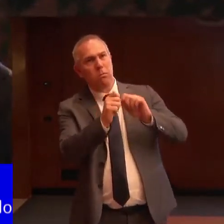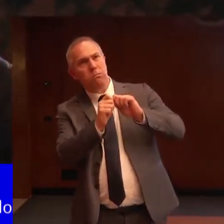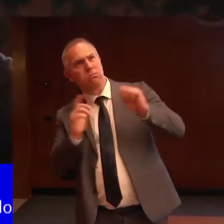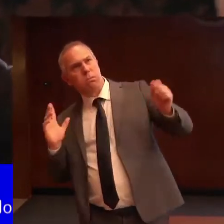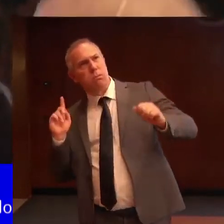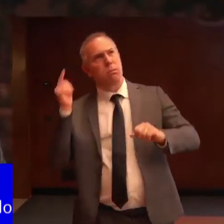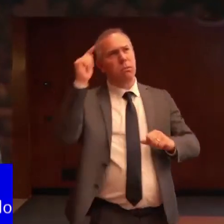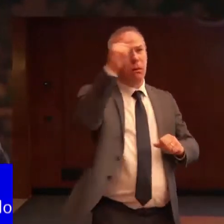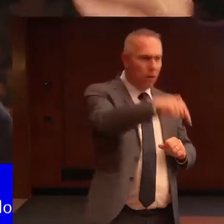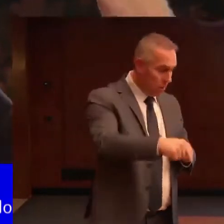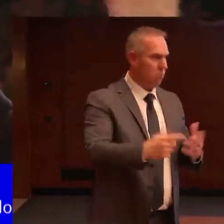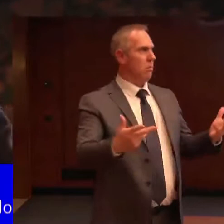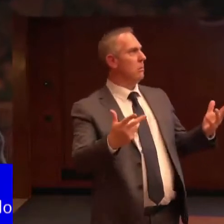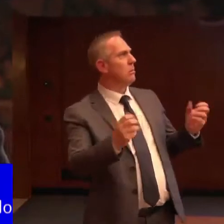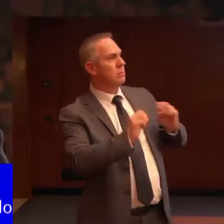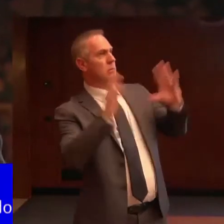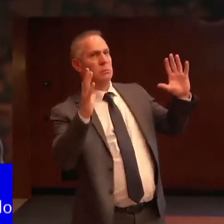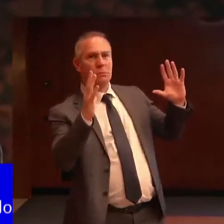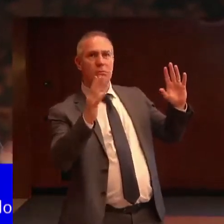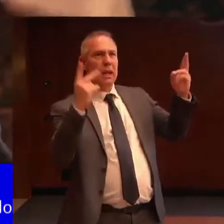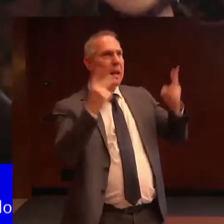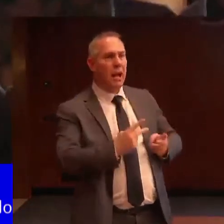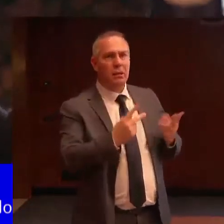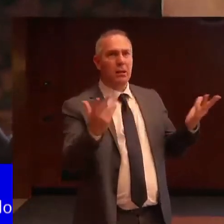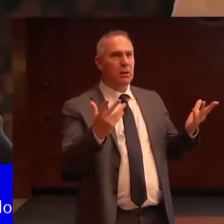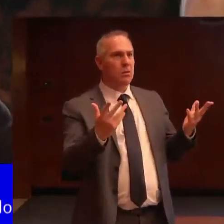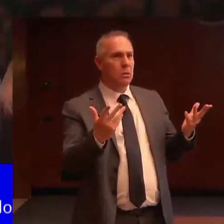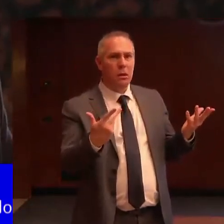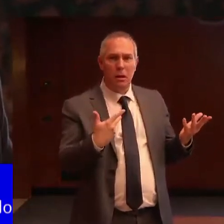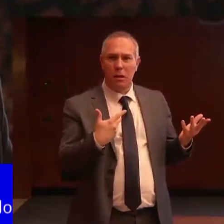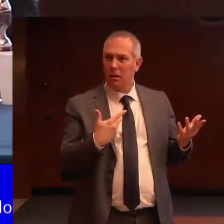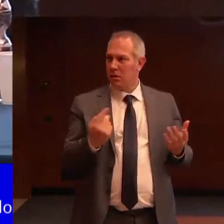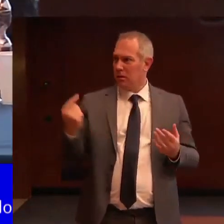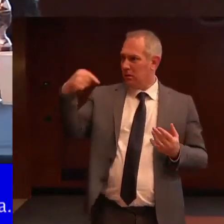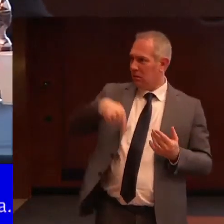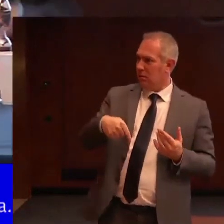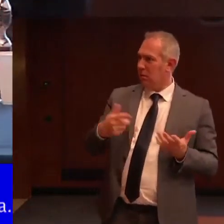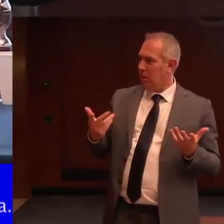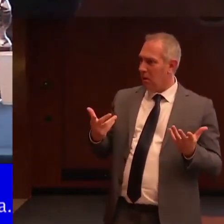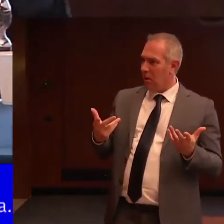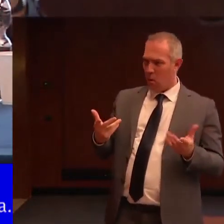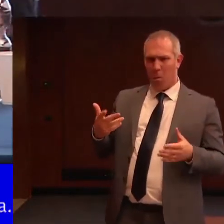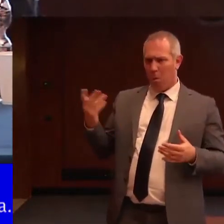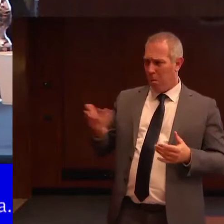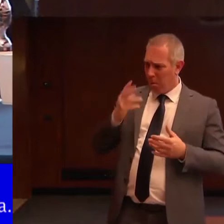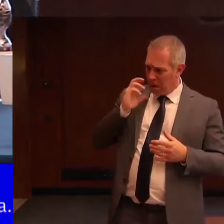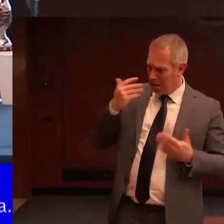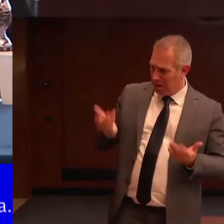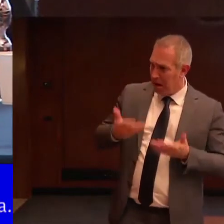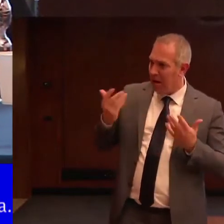misura in una realtà che lo accetta per un certo periodo come fenomeno e